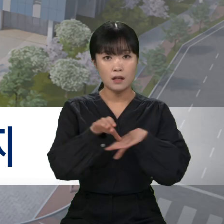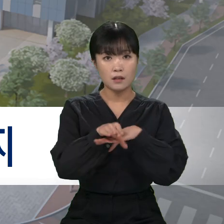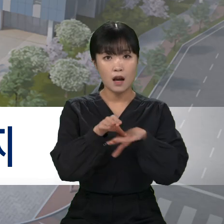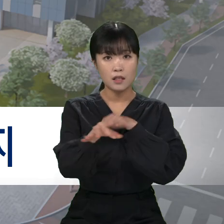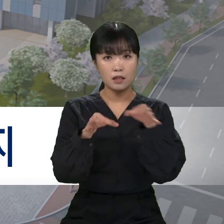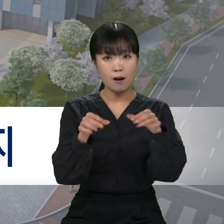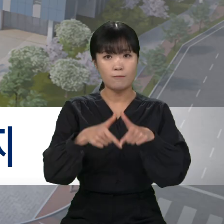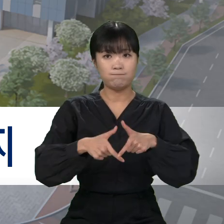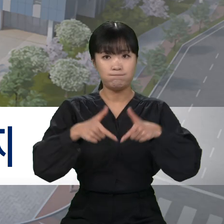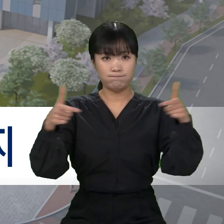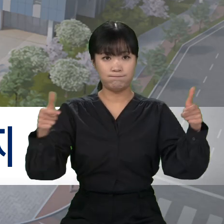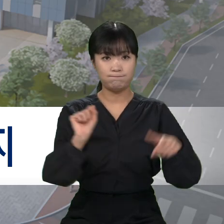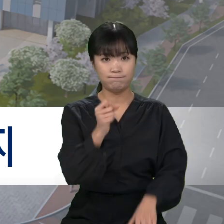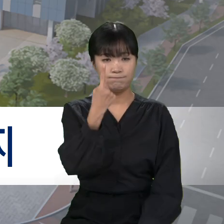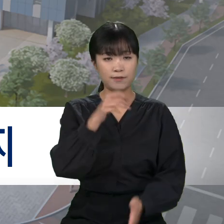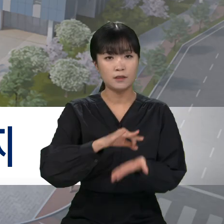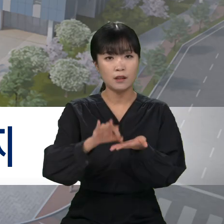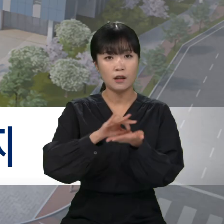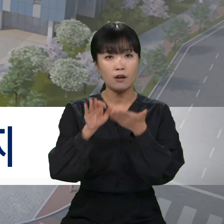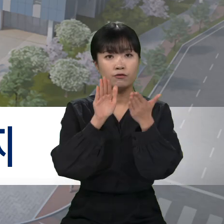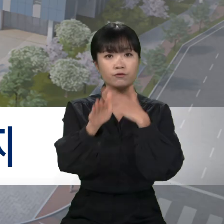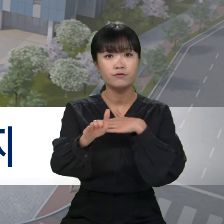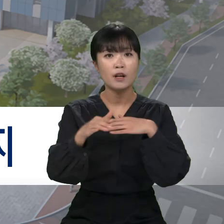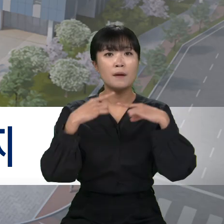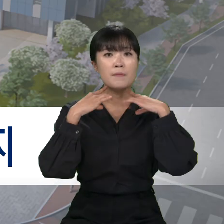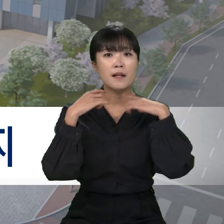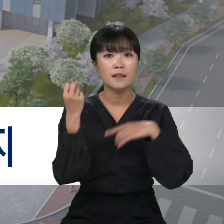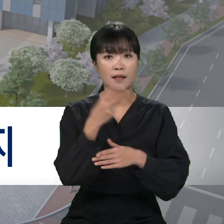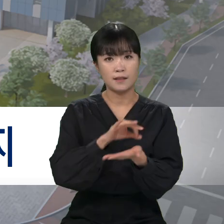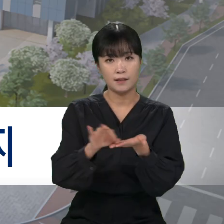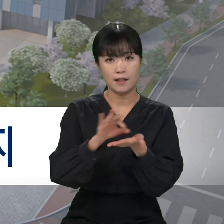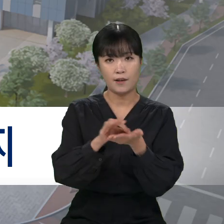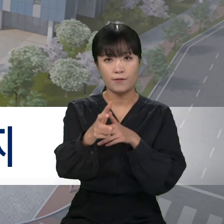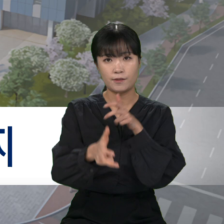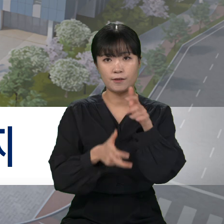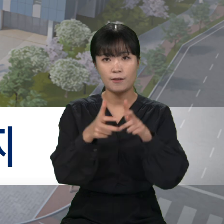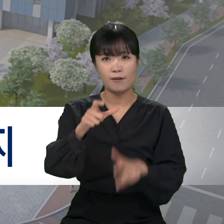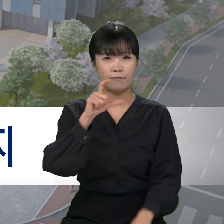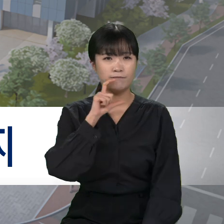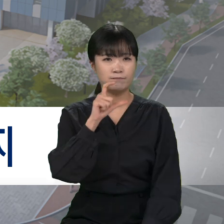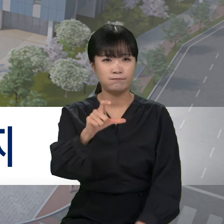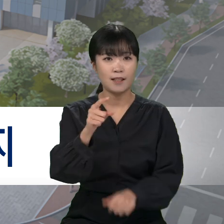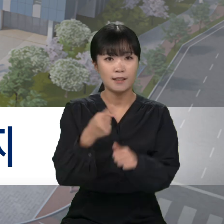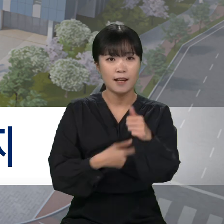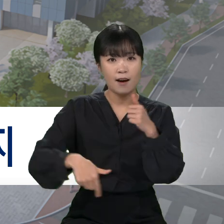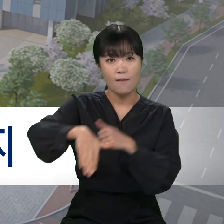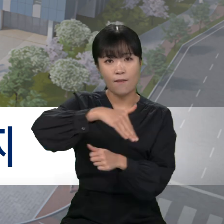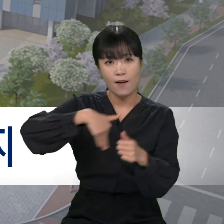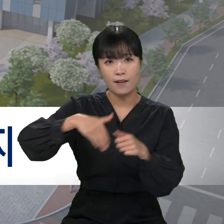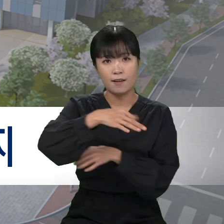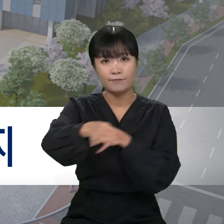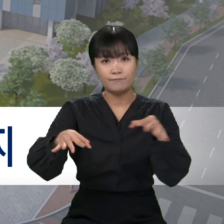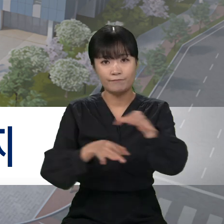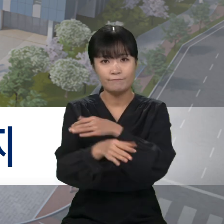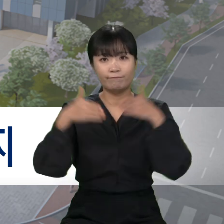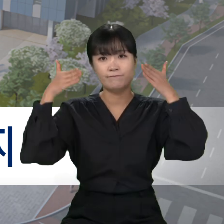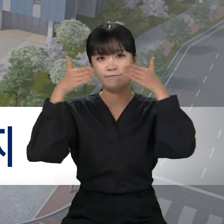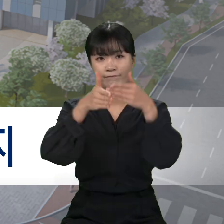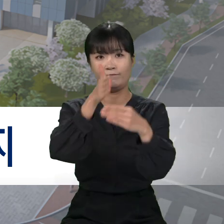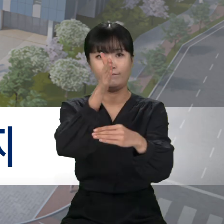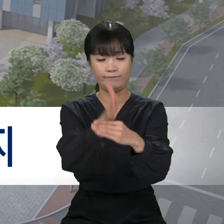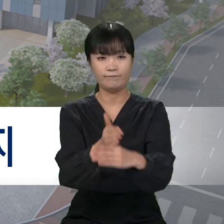세계적으로 전기차 시장이 커지면서 핵심 부품인 사용후 배터리 재사용 재활용 산업이 지속 가능한